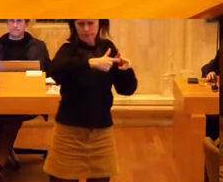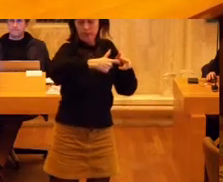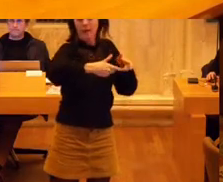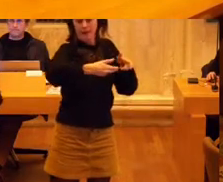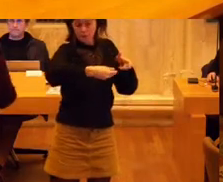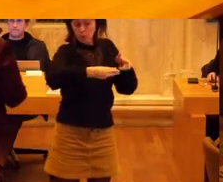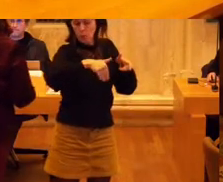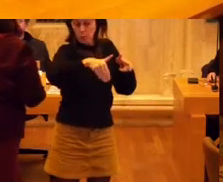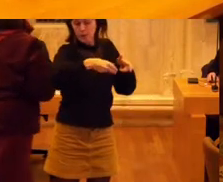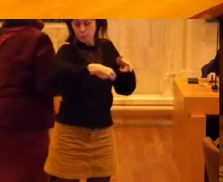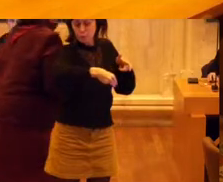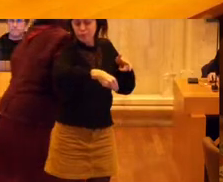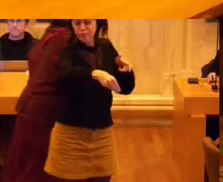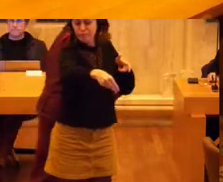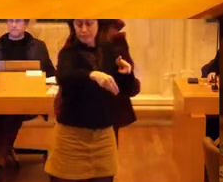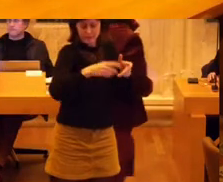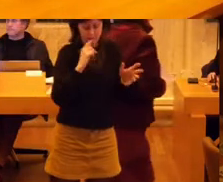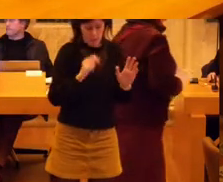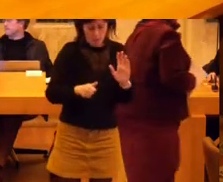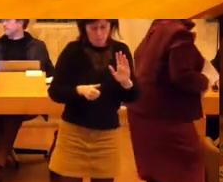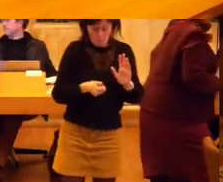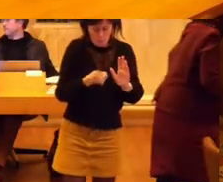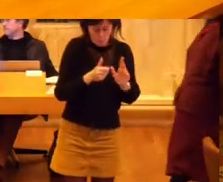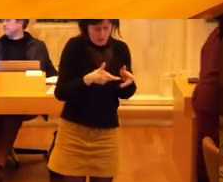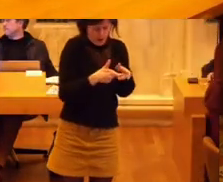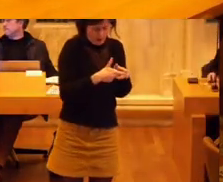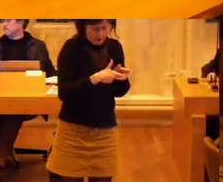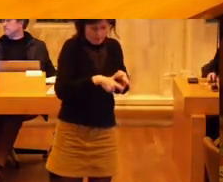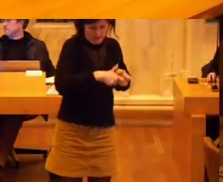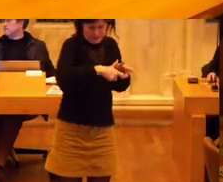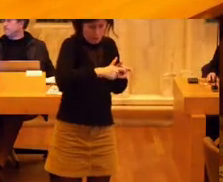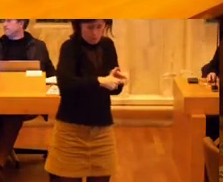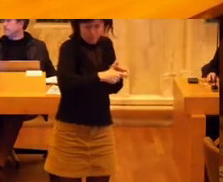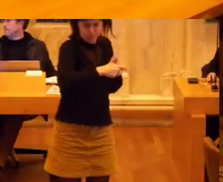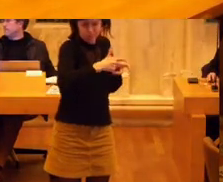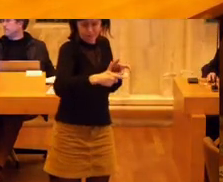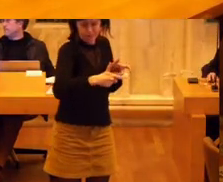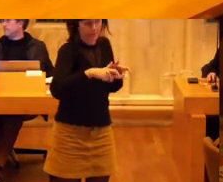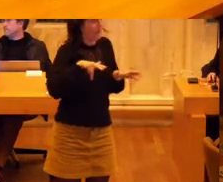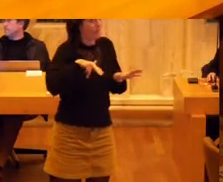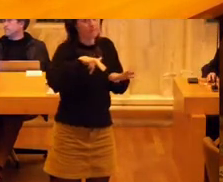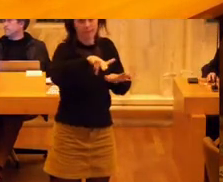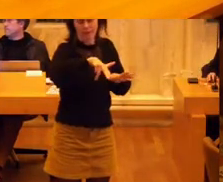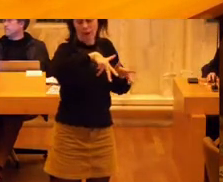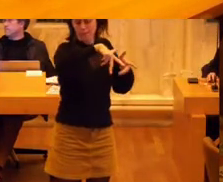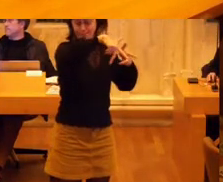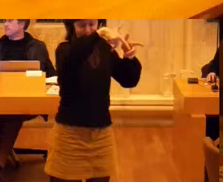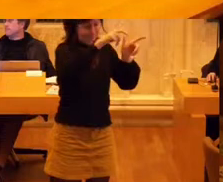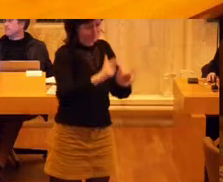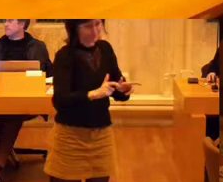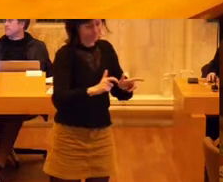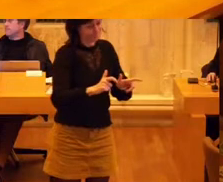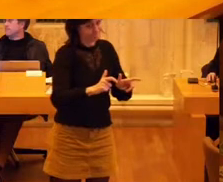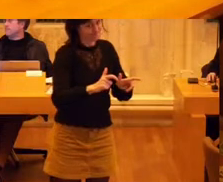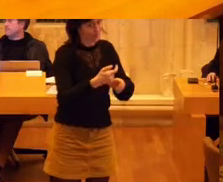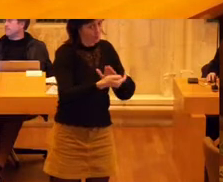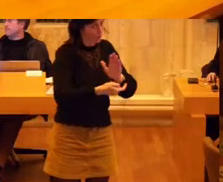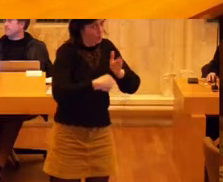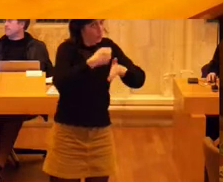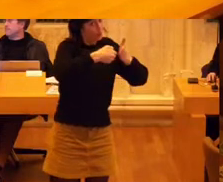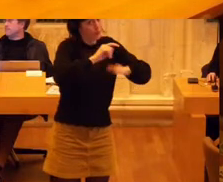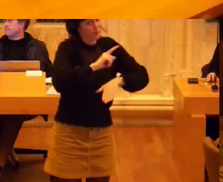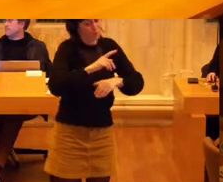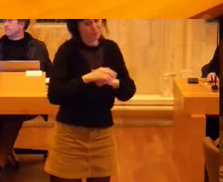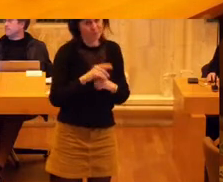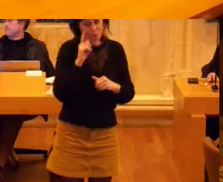Chemin Vert, c'est-à-dire que la première rangée de bâtiments va faire l'objet d'une démolition et ne sera pas reconstruite. On va étendre ce parc